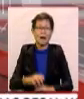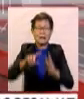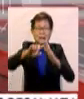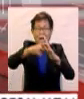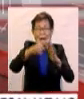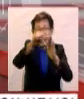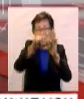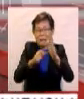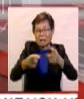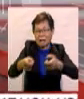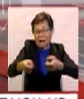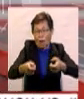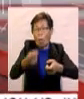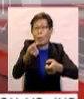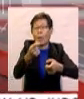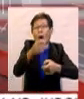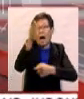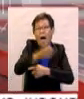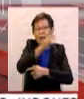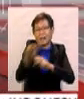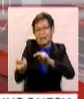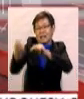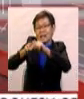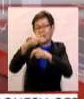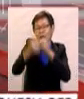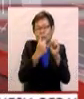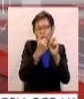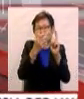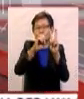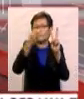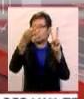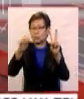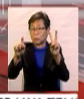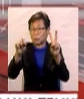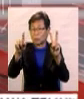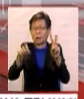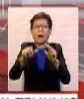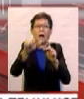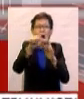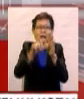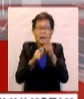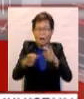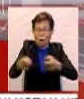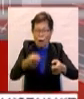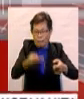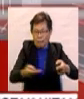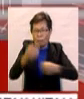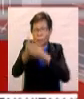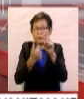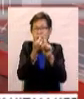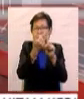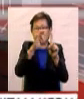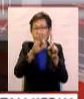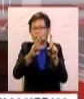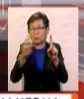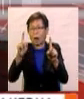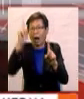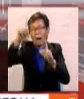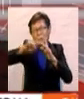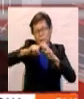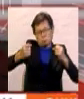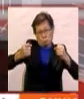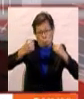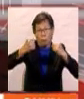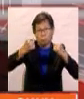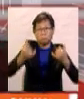Penguatkuasaan Akta Kawalan Harga dan Anti Pencatutan 2011 serta Akta Kawalan Bekalan 1961 akan diperkasa